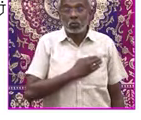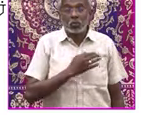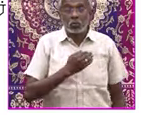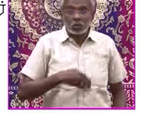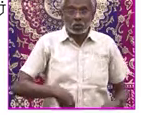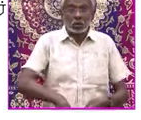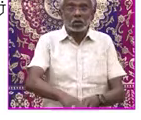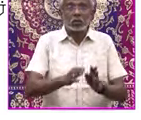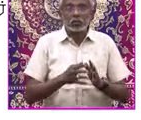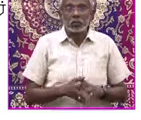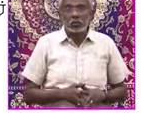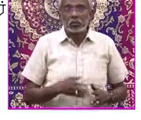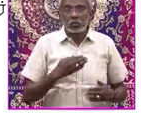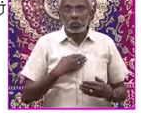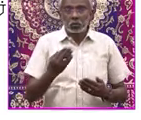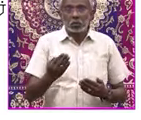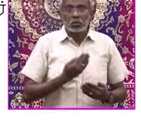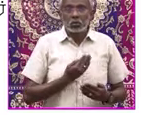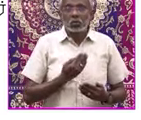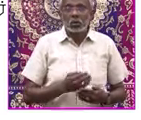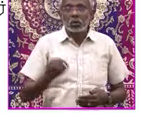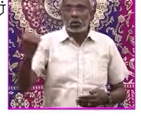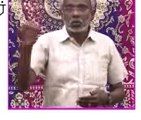வழியினர், அன்பை போற்றியது போலவே